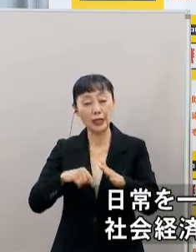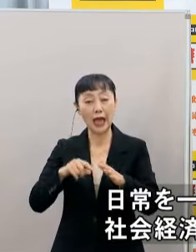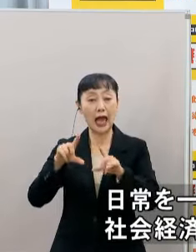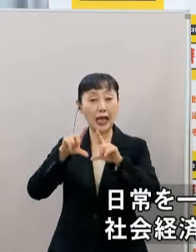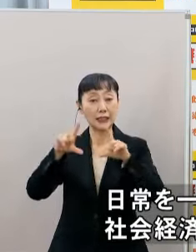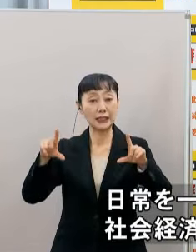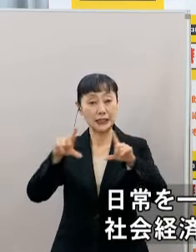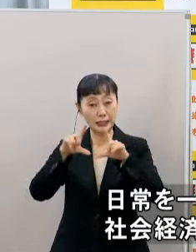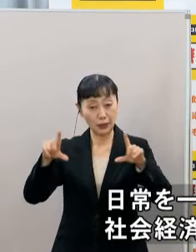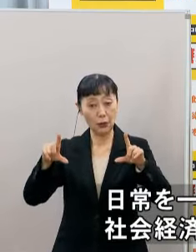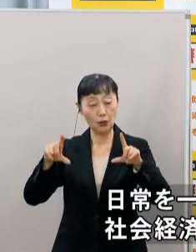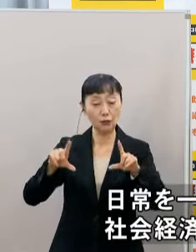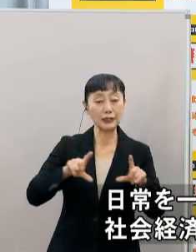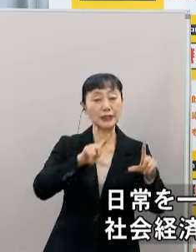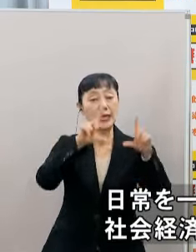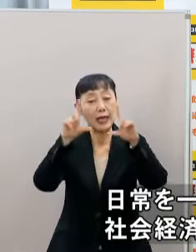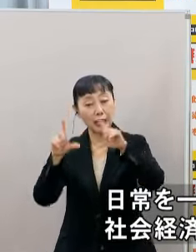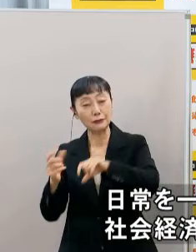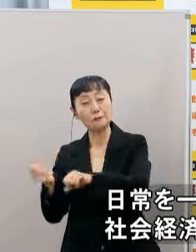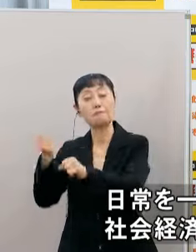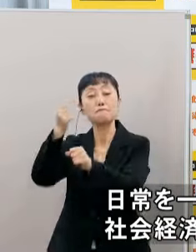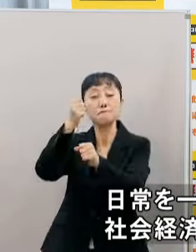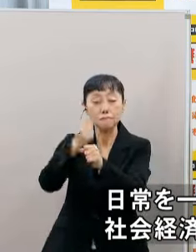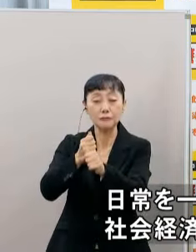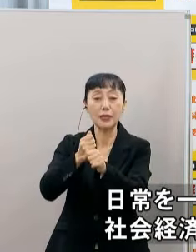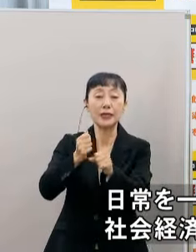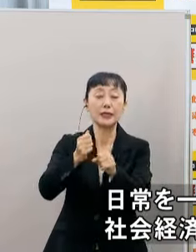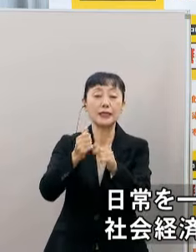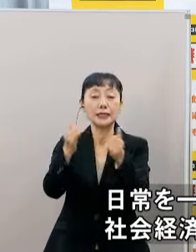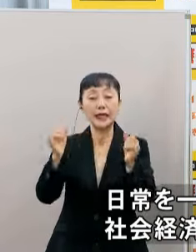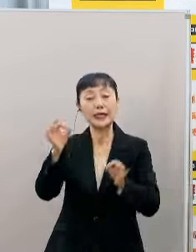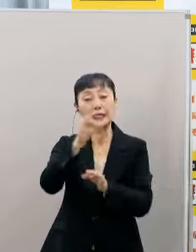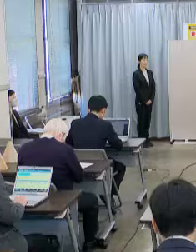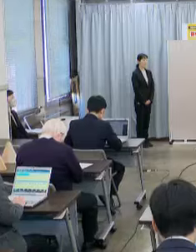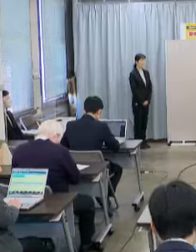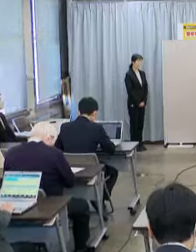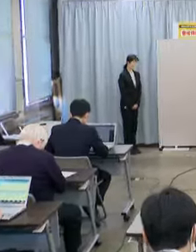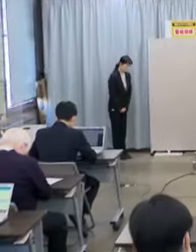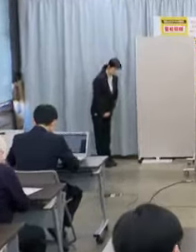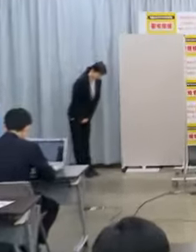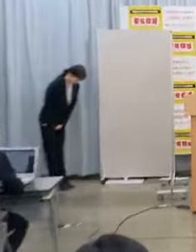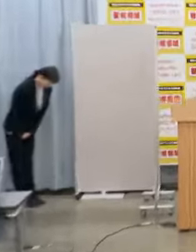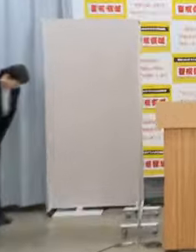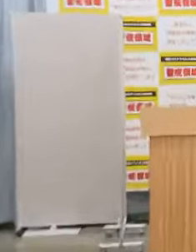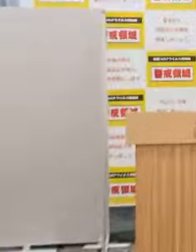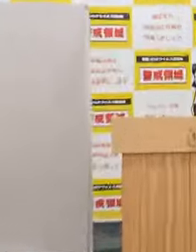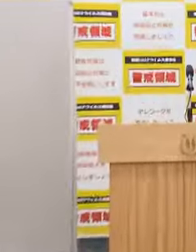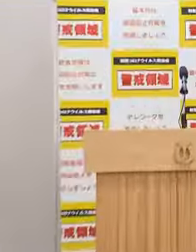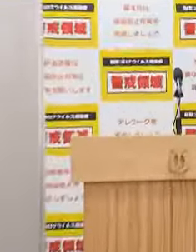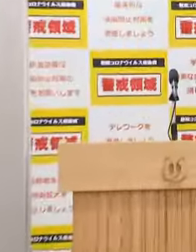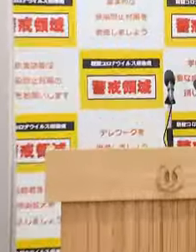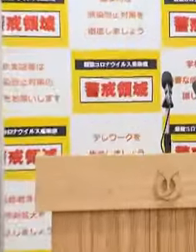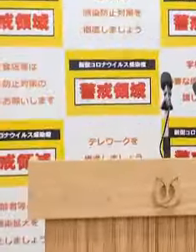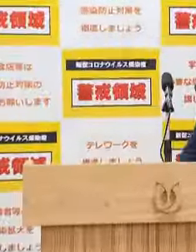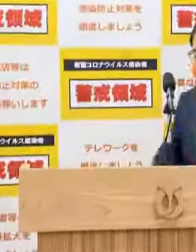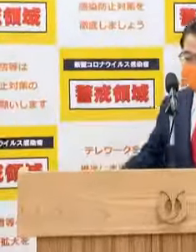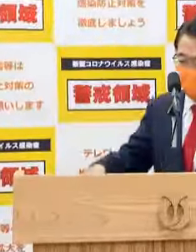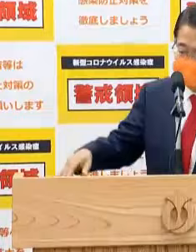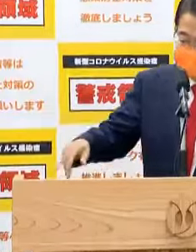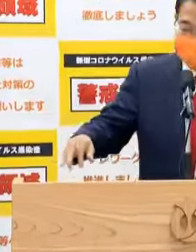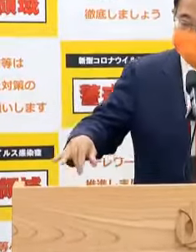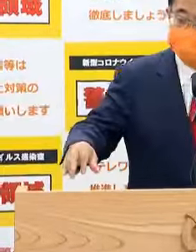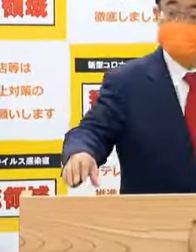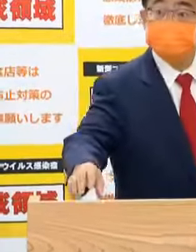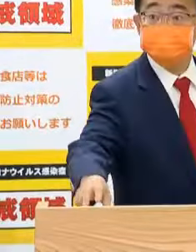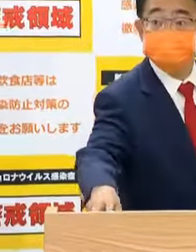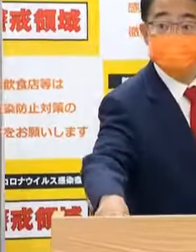ね、一日も早く取り戻して社会経済活動を回していきたいと思います。 愛知県では新規感染者数の減少